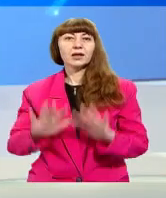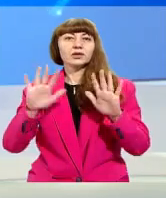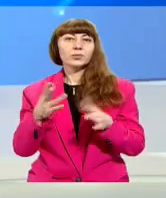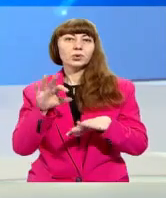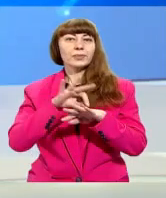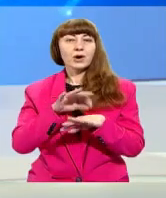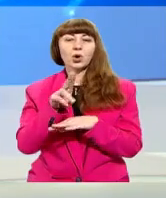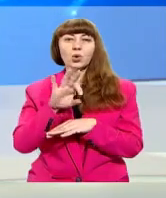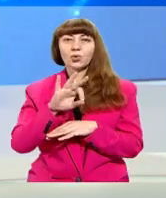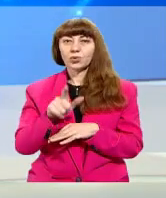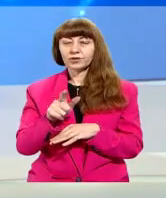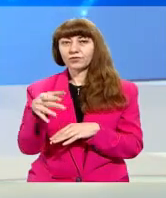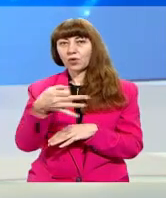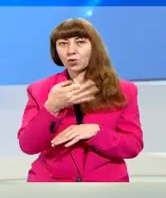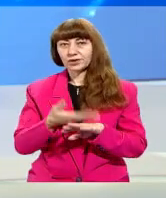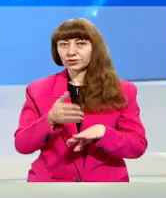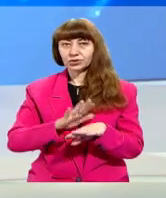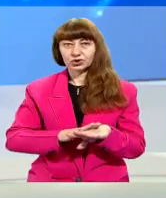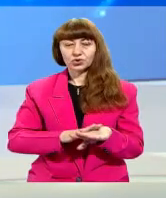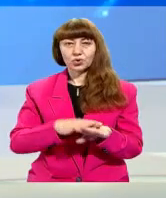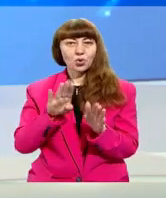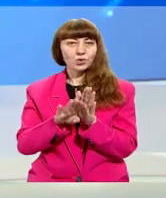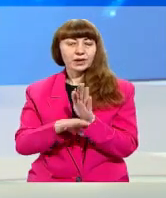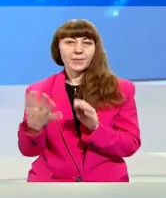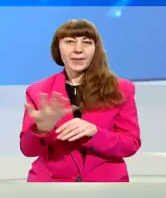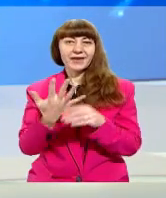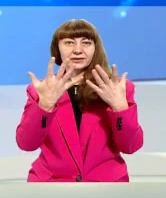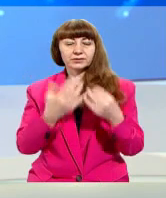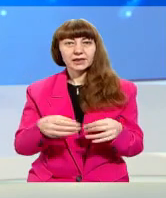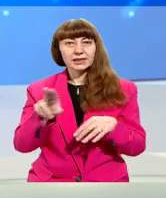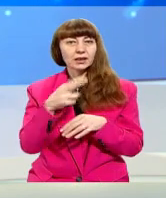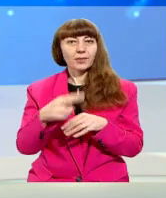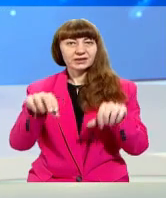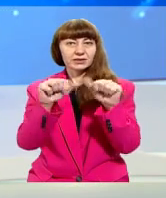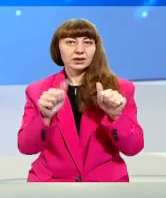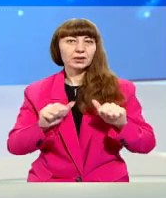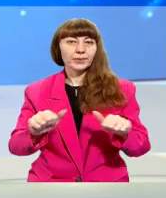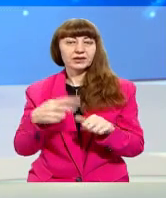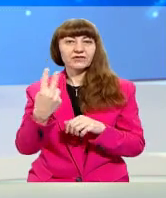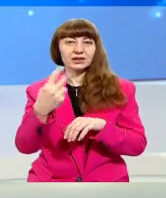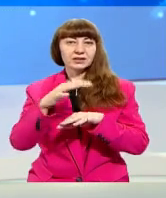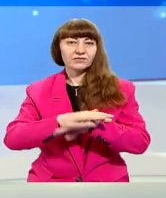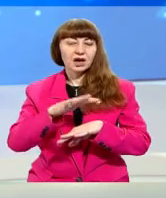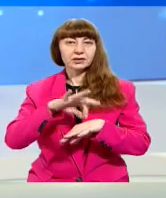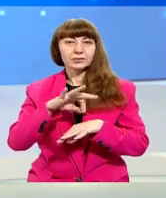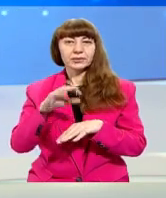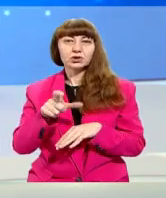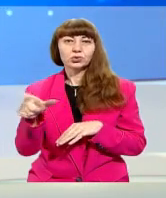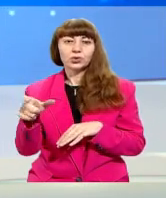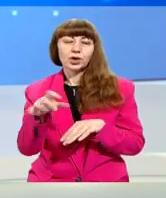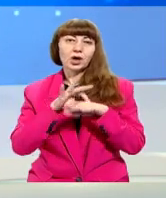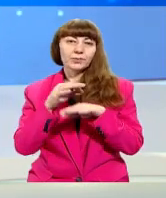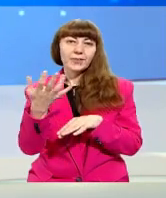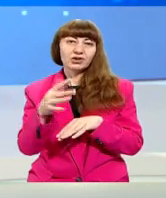Ситуация по заболеваемости корью в области становится сложнее. За 5 дней декабря уже зарегистрировано 20 случаев. 5 человек проходит лечение